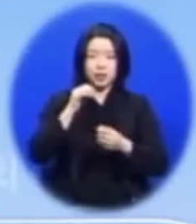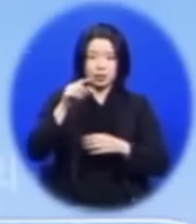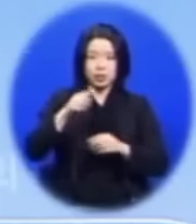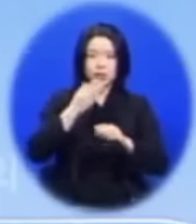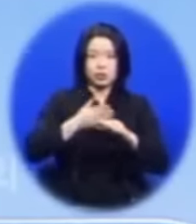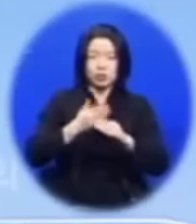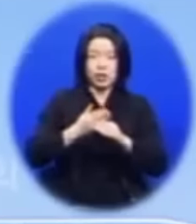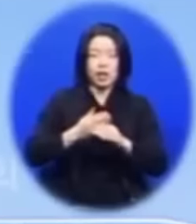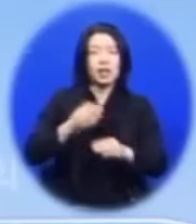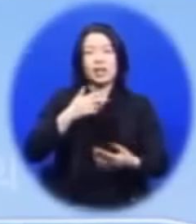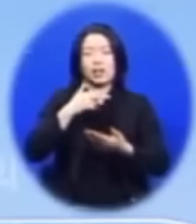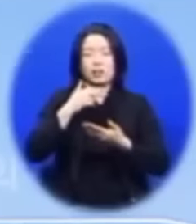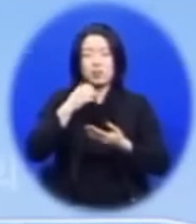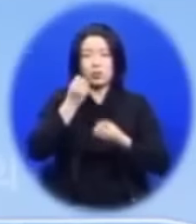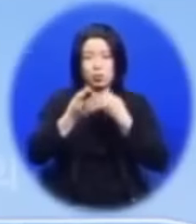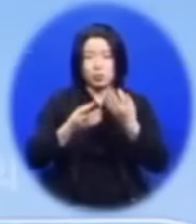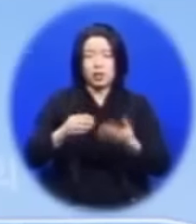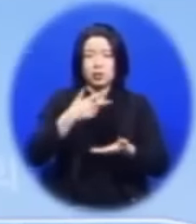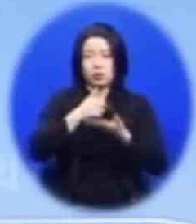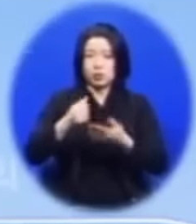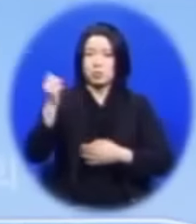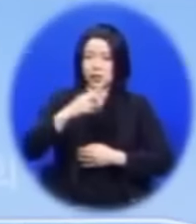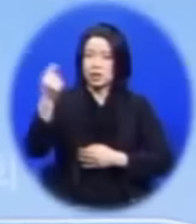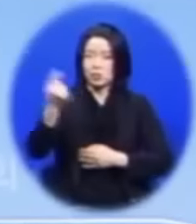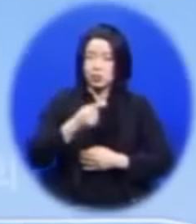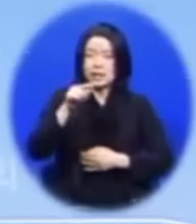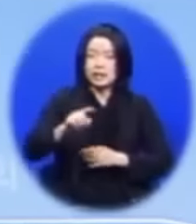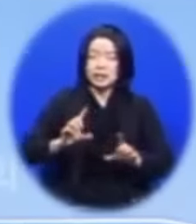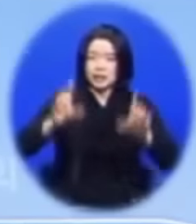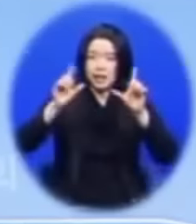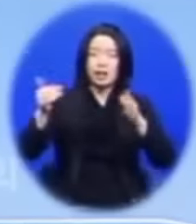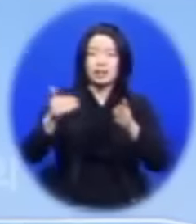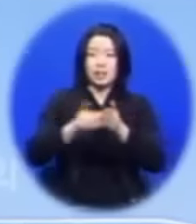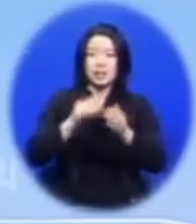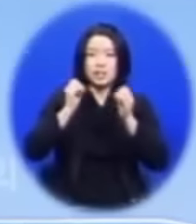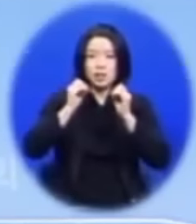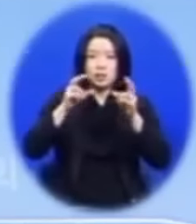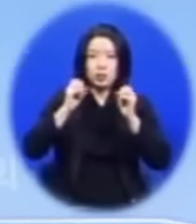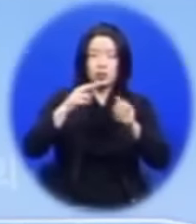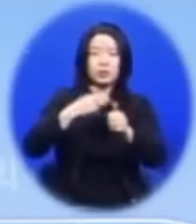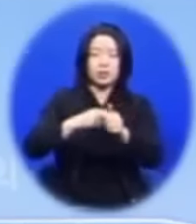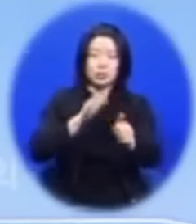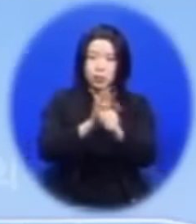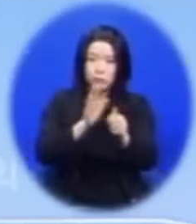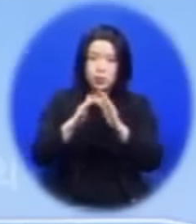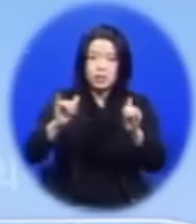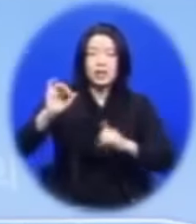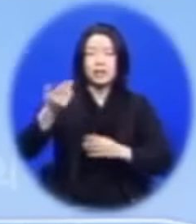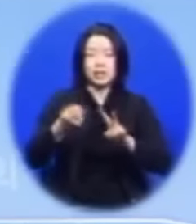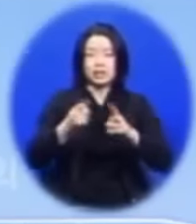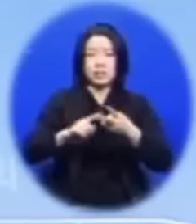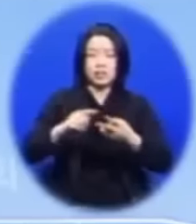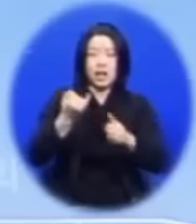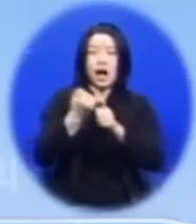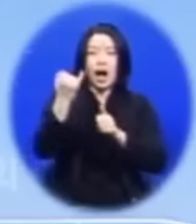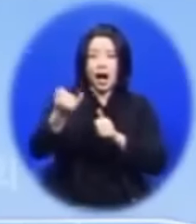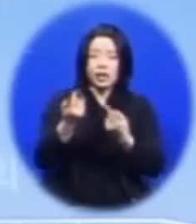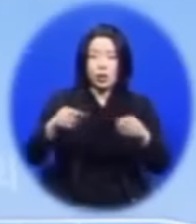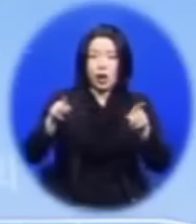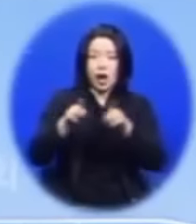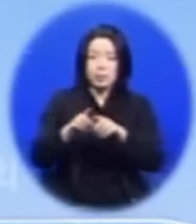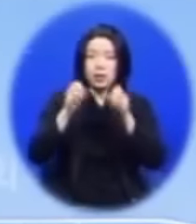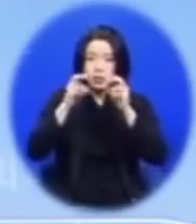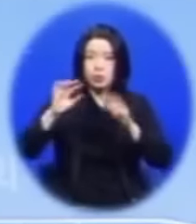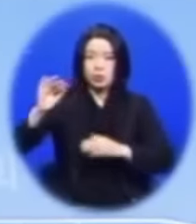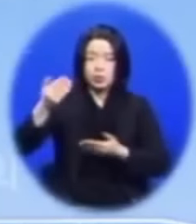고백하기를 주님이 다시 오시는 그날까지 선교사님들을 돕는 자가 되든지 아니면 제 아내와 더불어 선교사가 되어 주님이